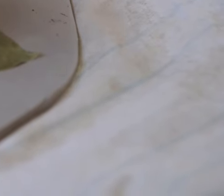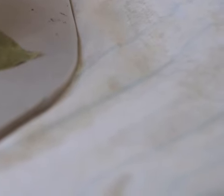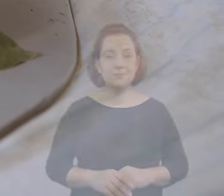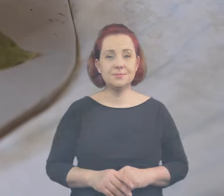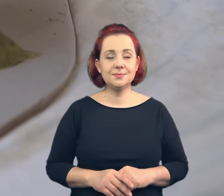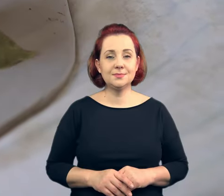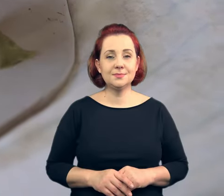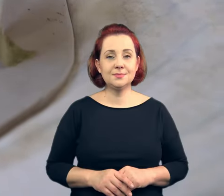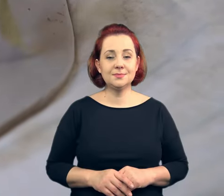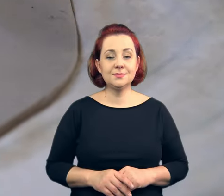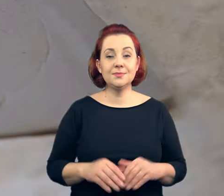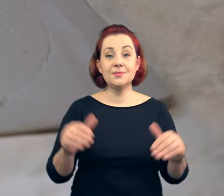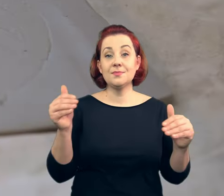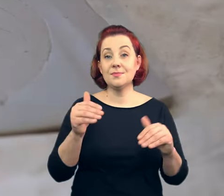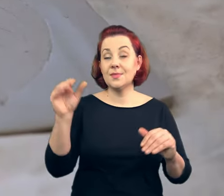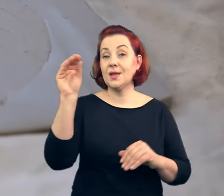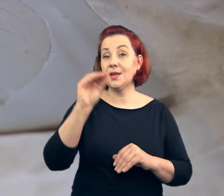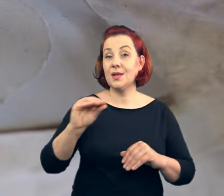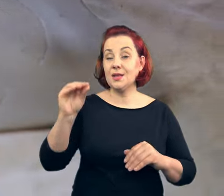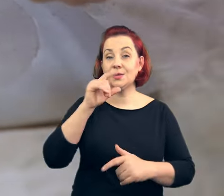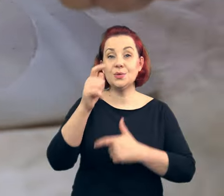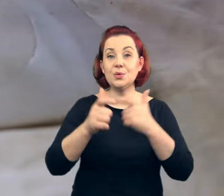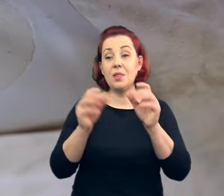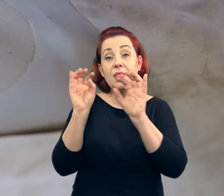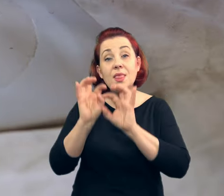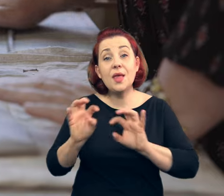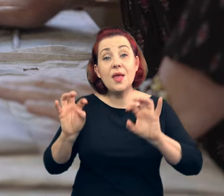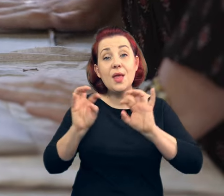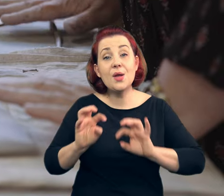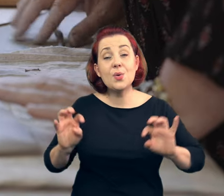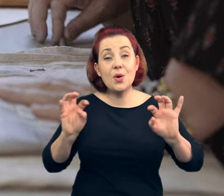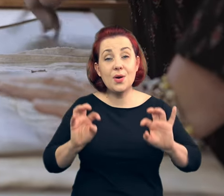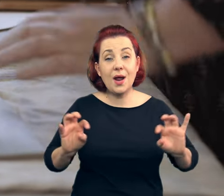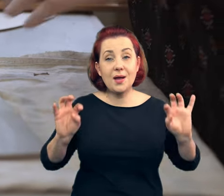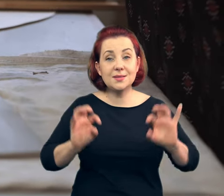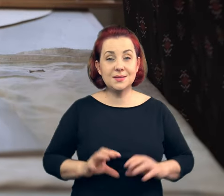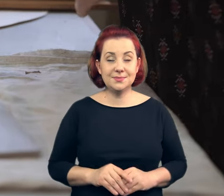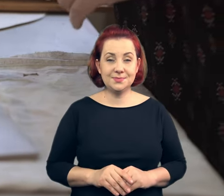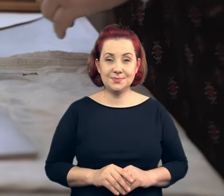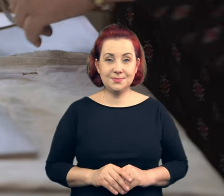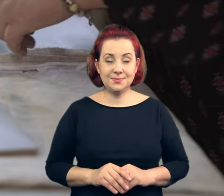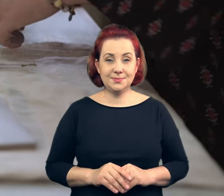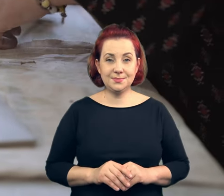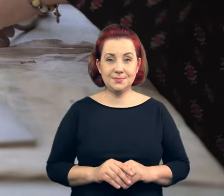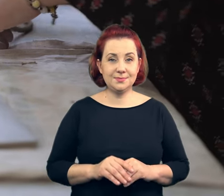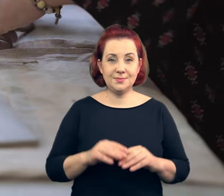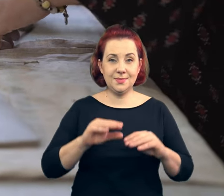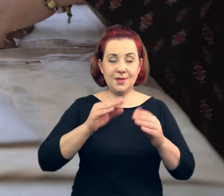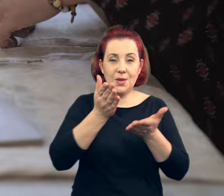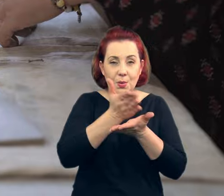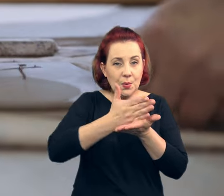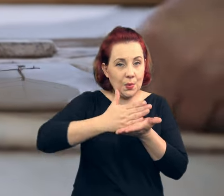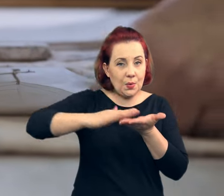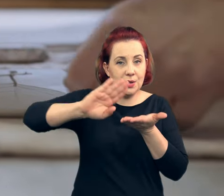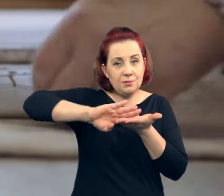Do tego mogę zrobić sobie jeszcze jakąś dekorację, już taką wypukłą,